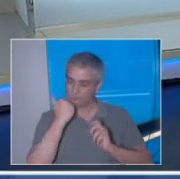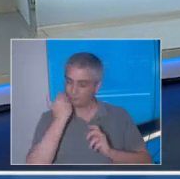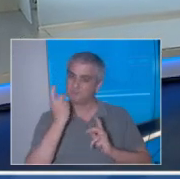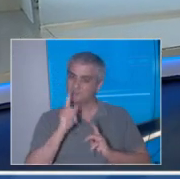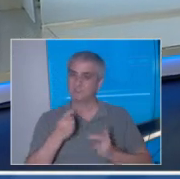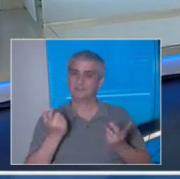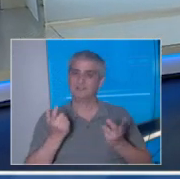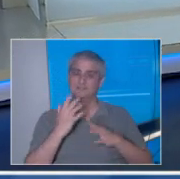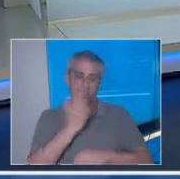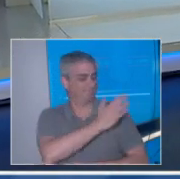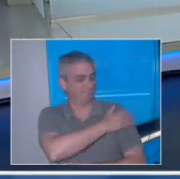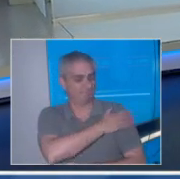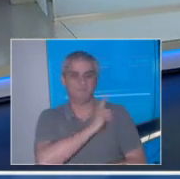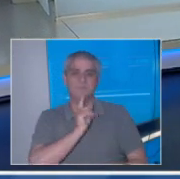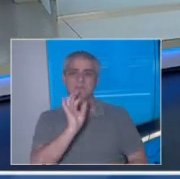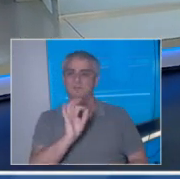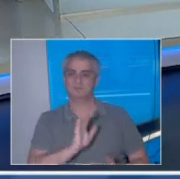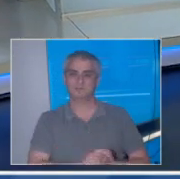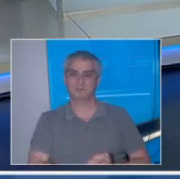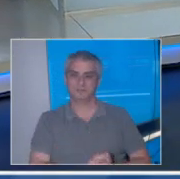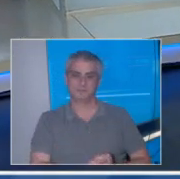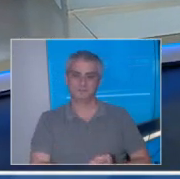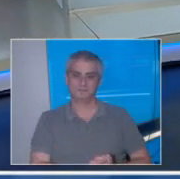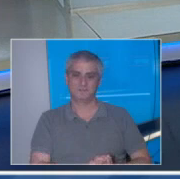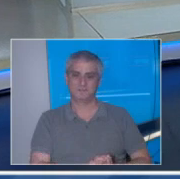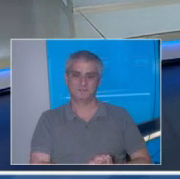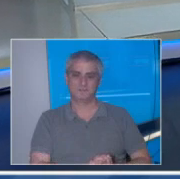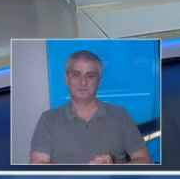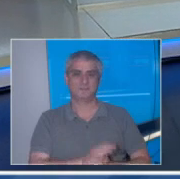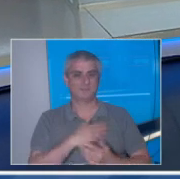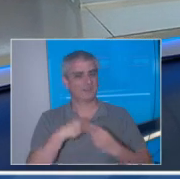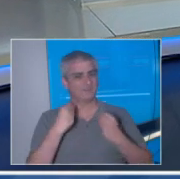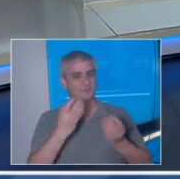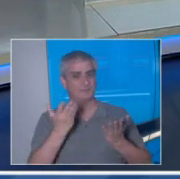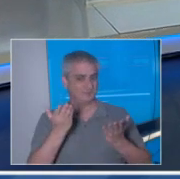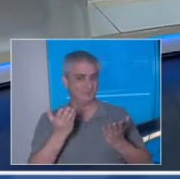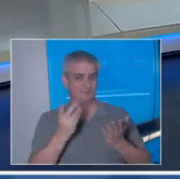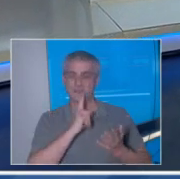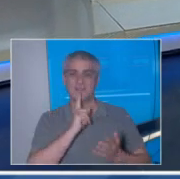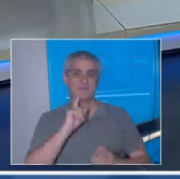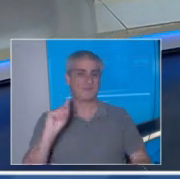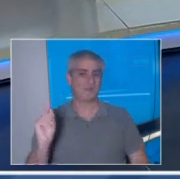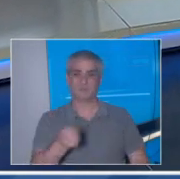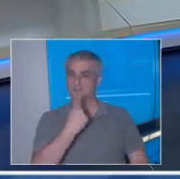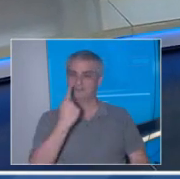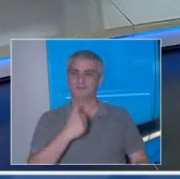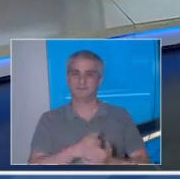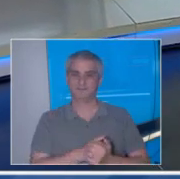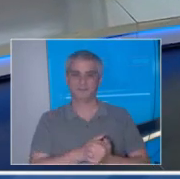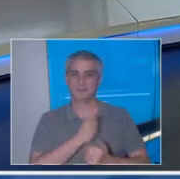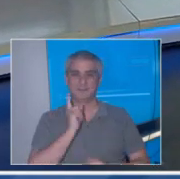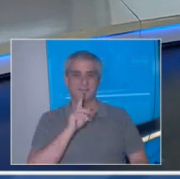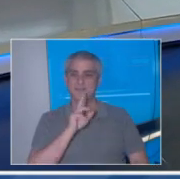צריכים פתיחה לשכם מאימא שלהם. זה מאוד מאוד יפה. זו בהחלט הפנינה שלנו. אנחנו מקדישים אותה לאימהות. לאימהות. לאימהות. איך קוראים לאימא